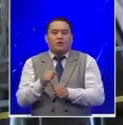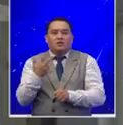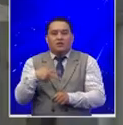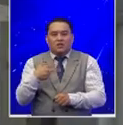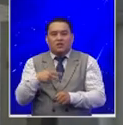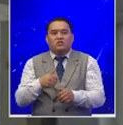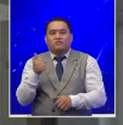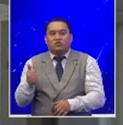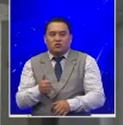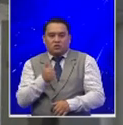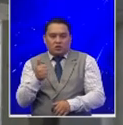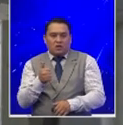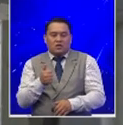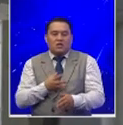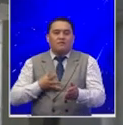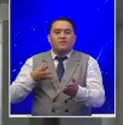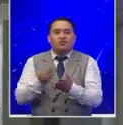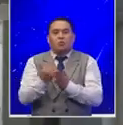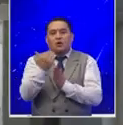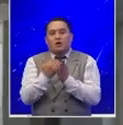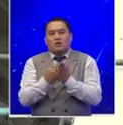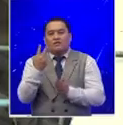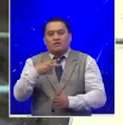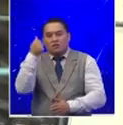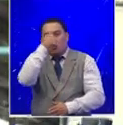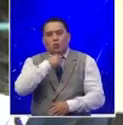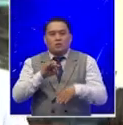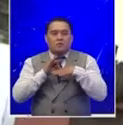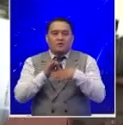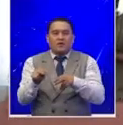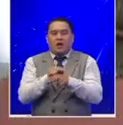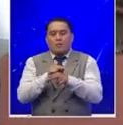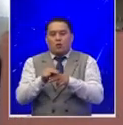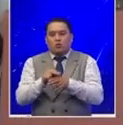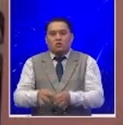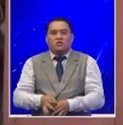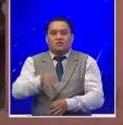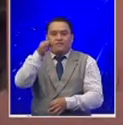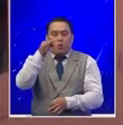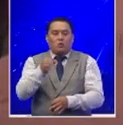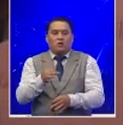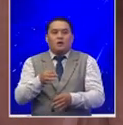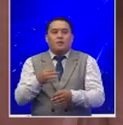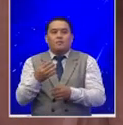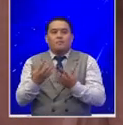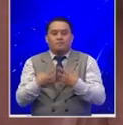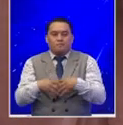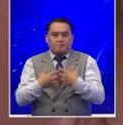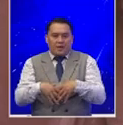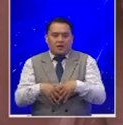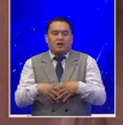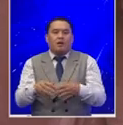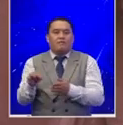гигакалорий в час. По проекту в инвестиционной программе на 2020 год здесь проведен капитальный ремонт дымососов, вращающихся механизмов и другого